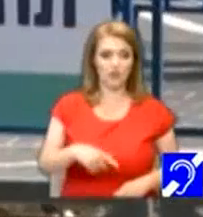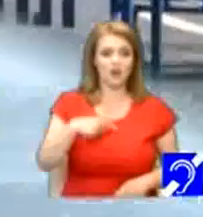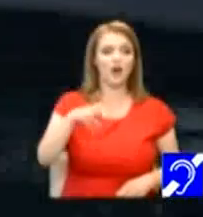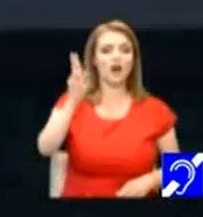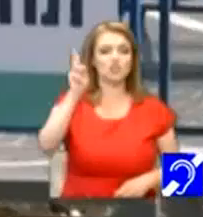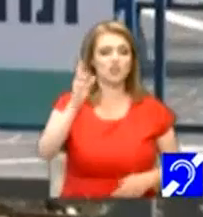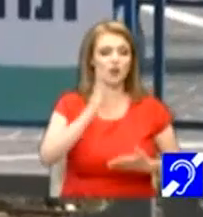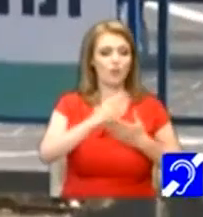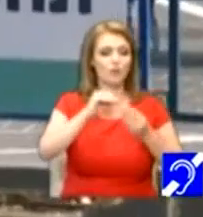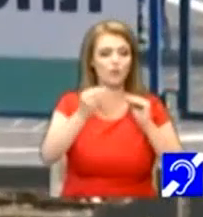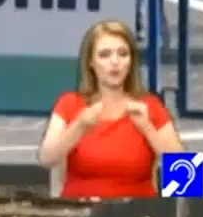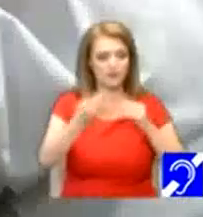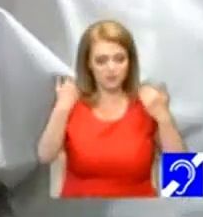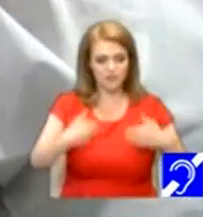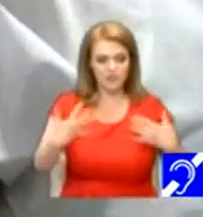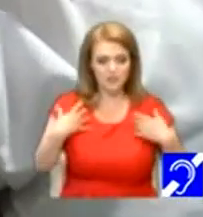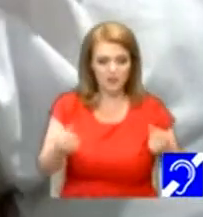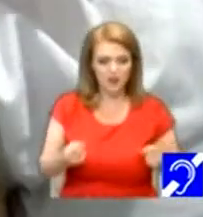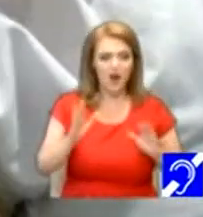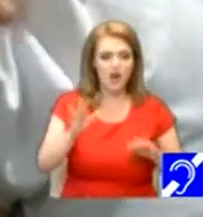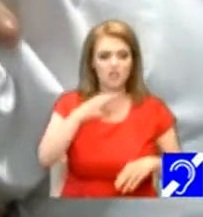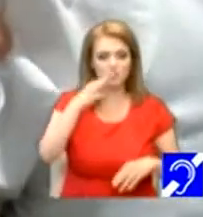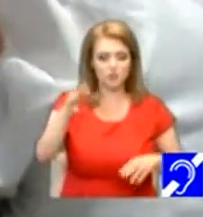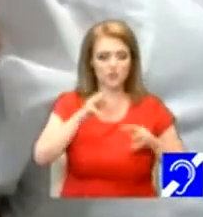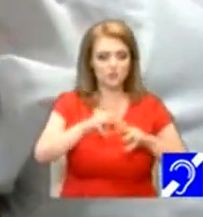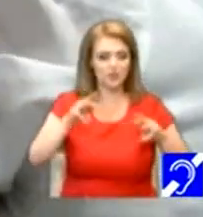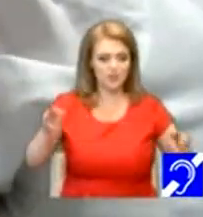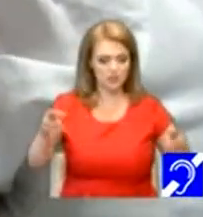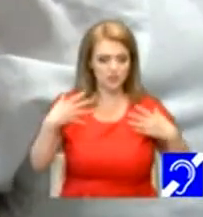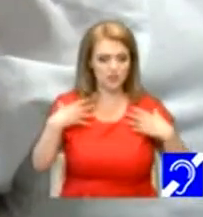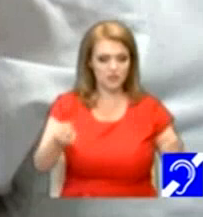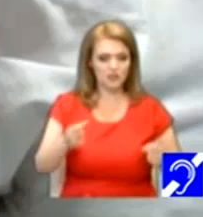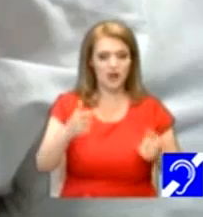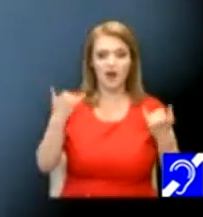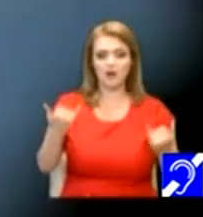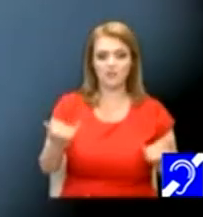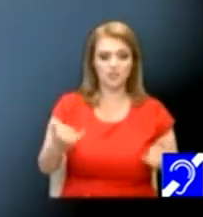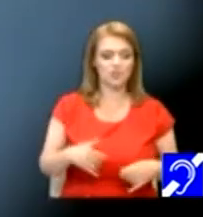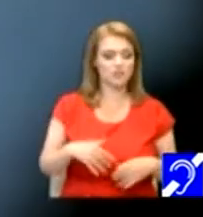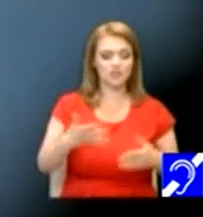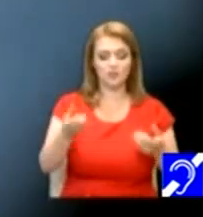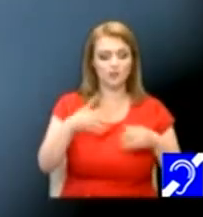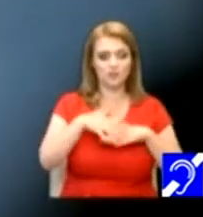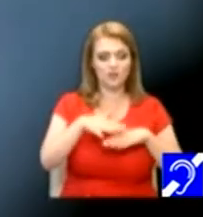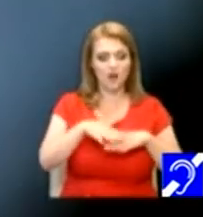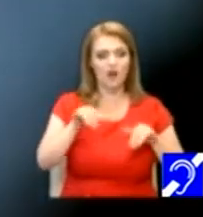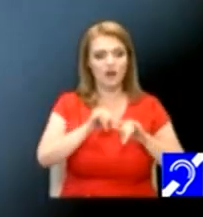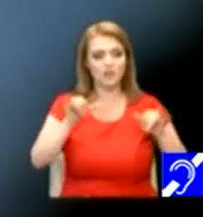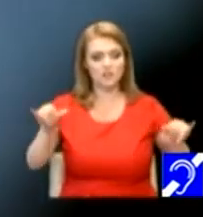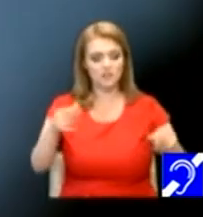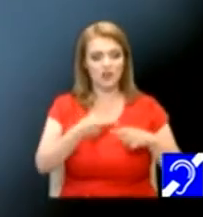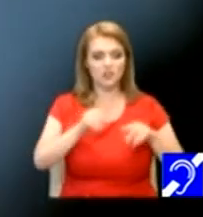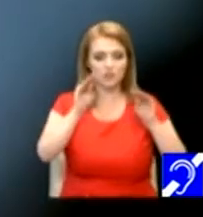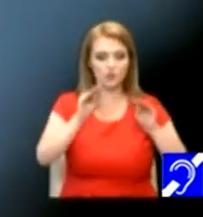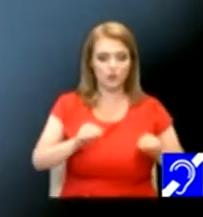de cei care au probleme de imunitate, a declarat ministrul sănătății, care a precizat că pentru moment nu se ia în calcul extinderea acestui